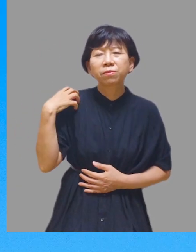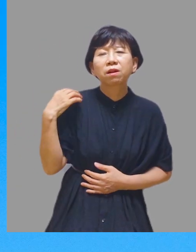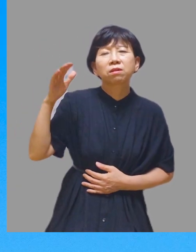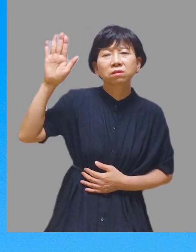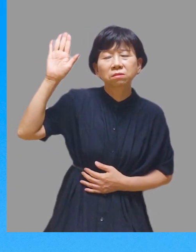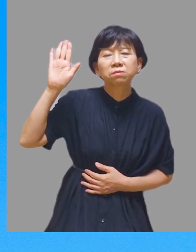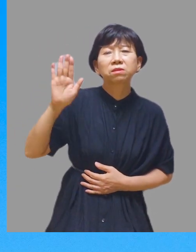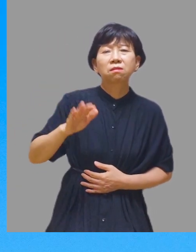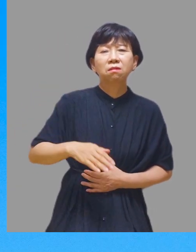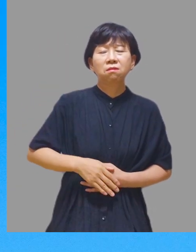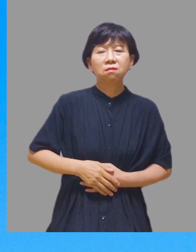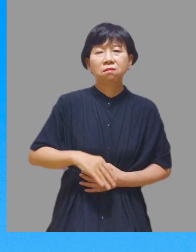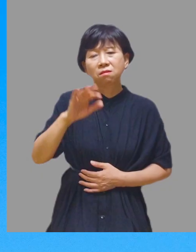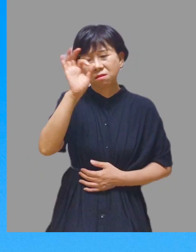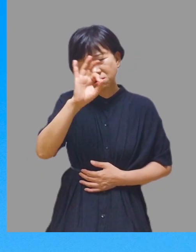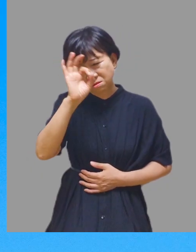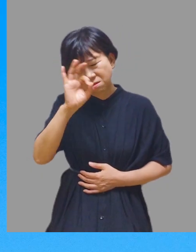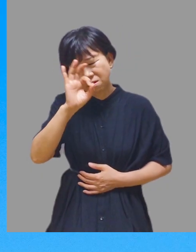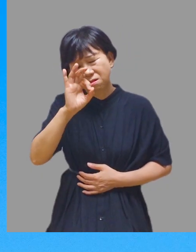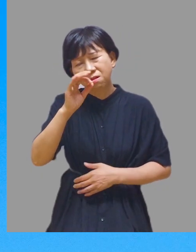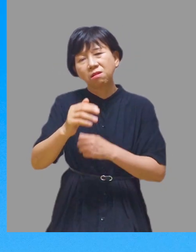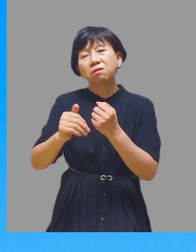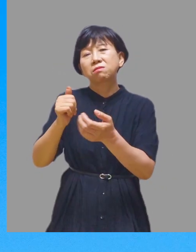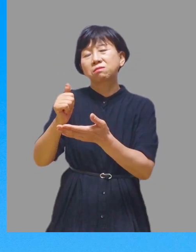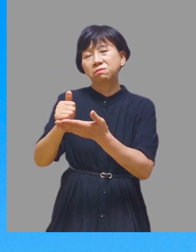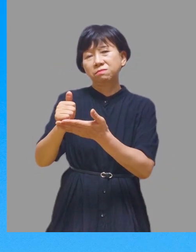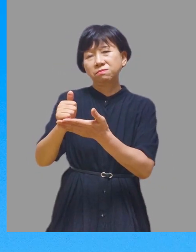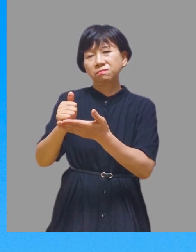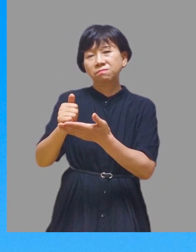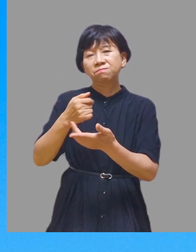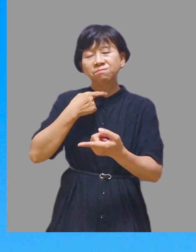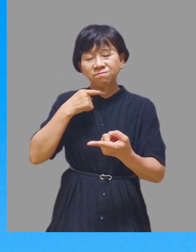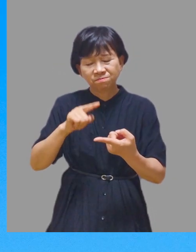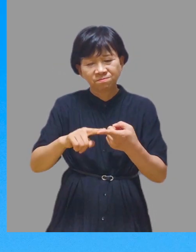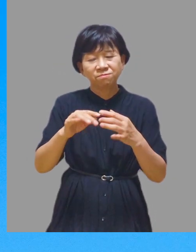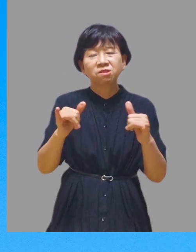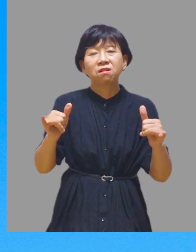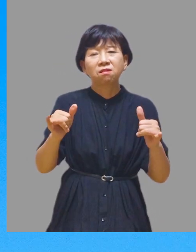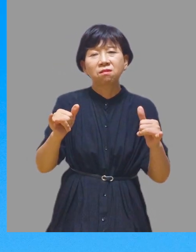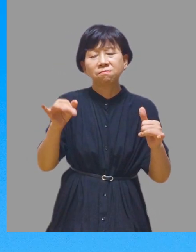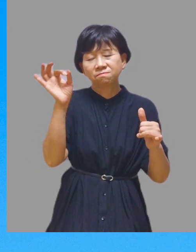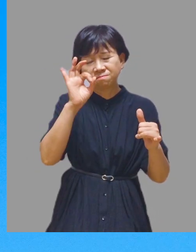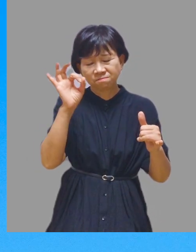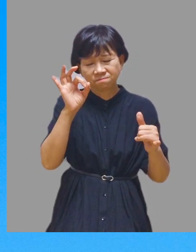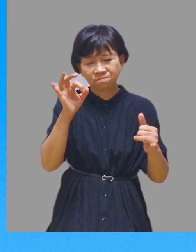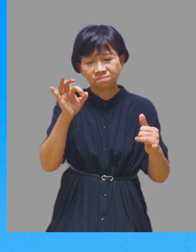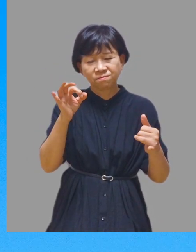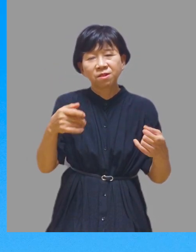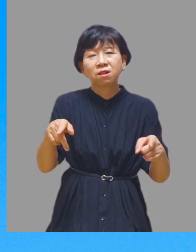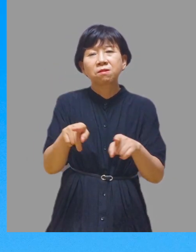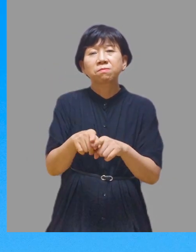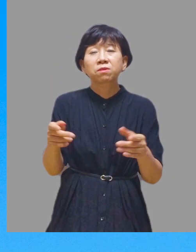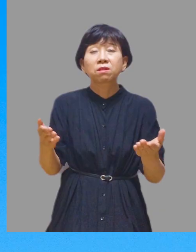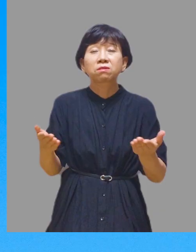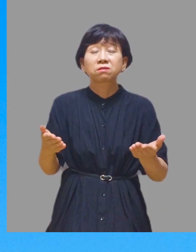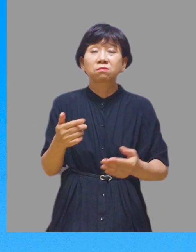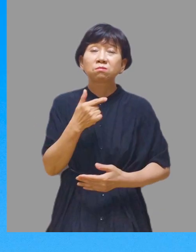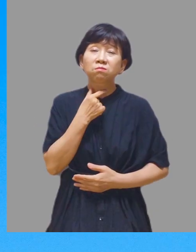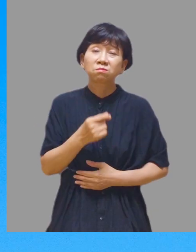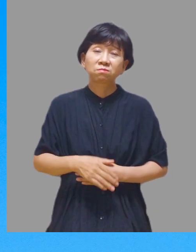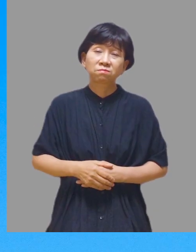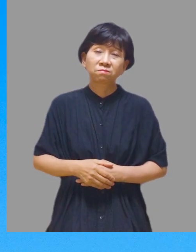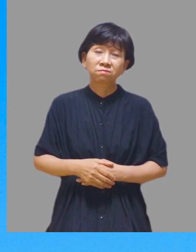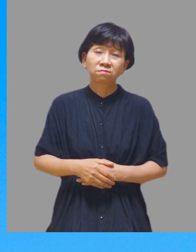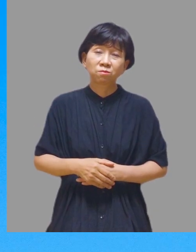2025년 하반기 하나님은 바로 그런 사람을 통해 다시 일하기를 바라십니다. 그렇습니다. 오늘 우리가